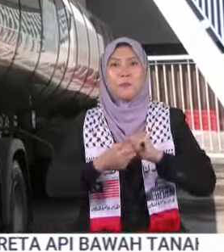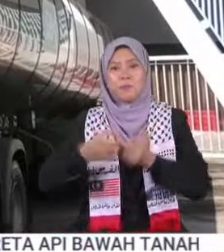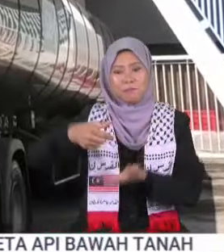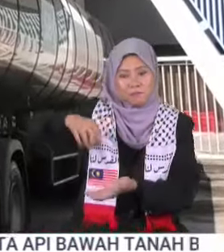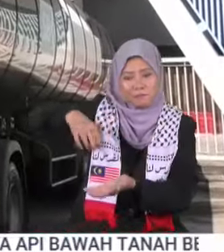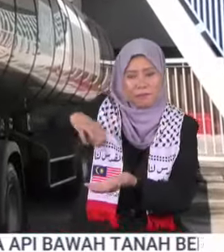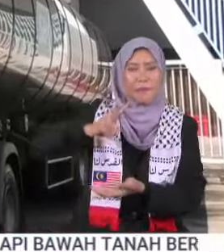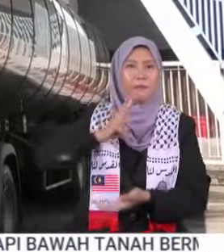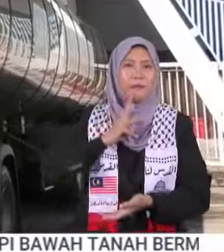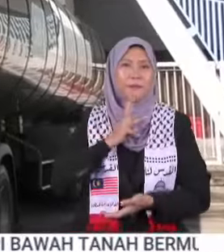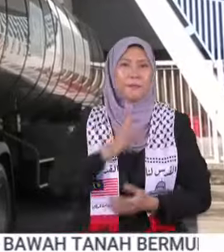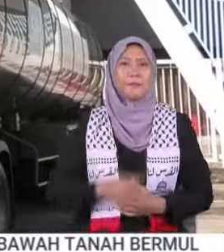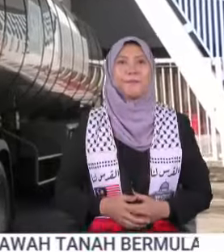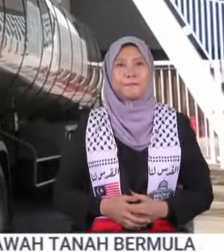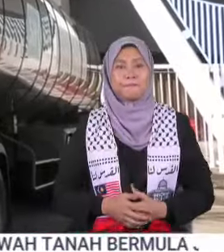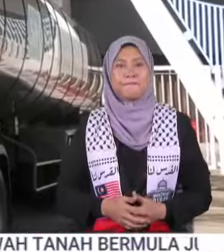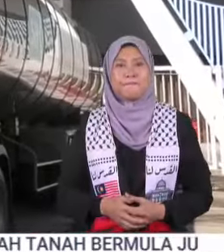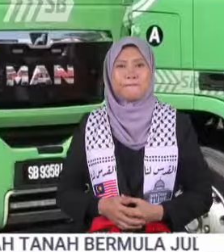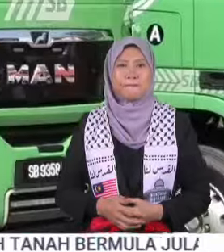terjejas